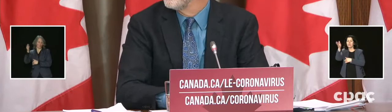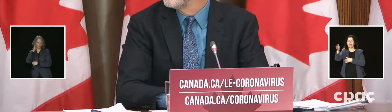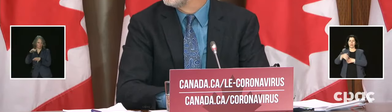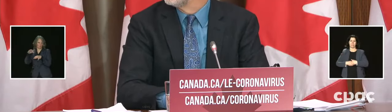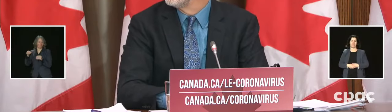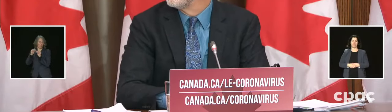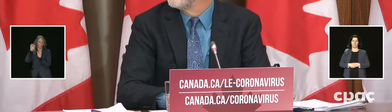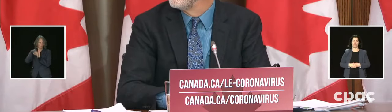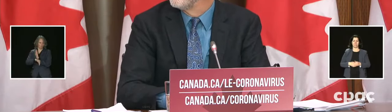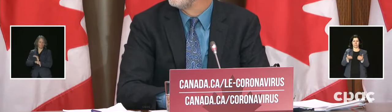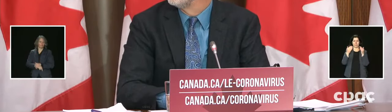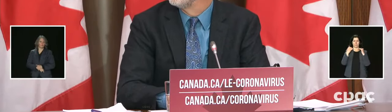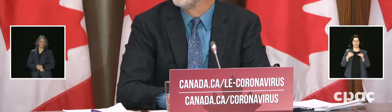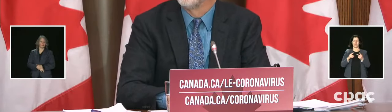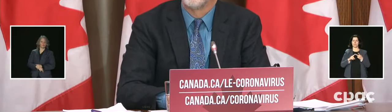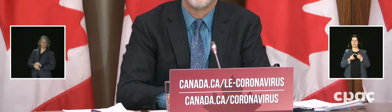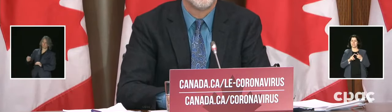Parfait. Question suivie?